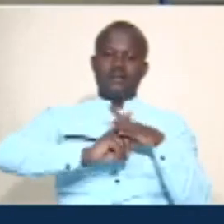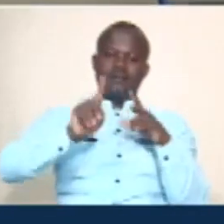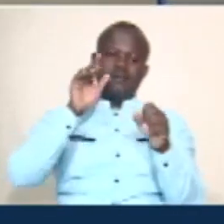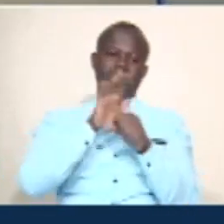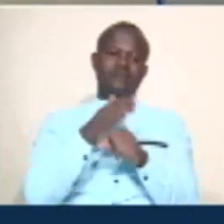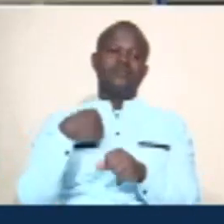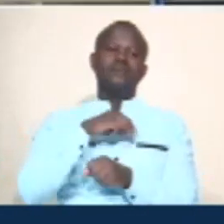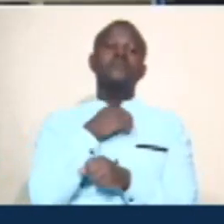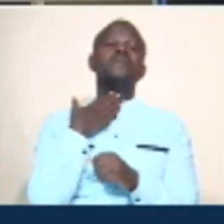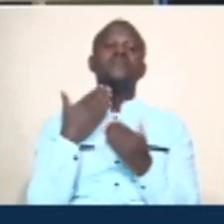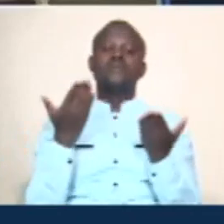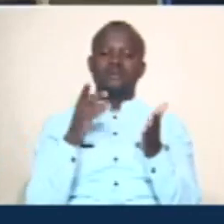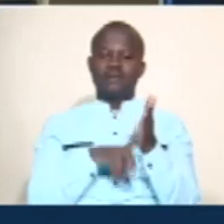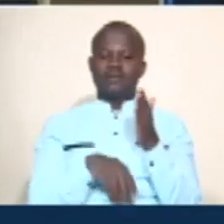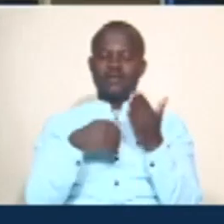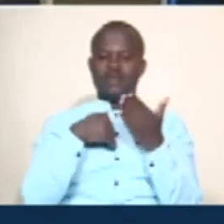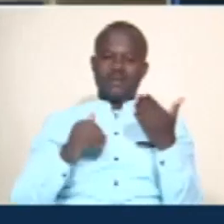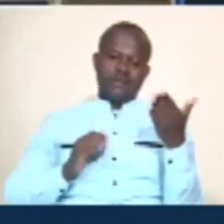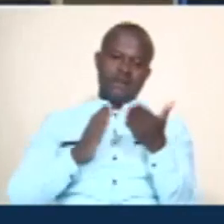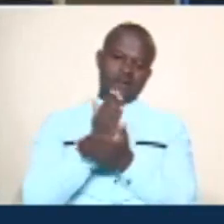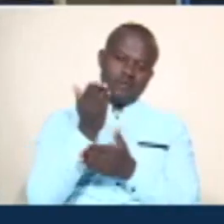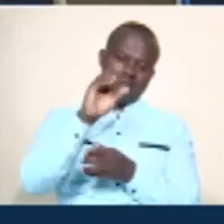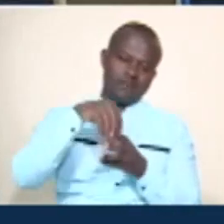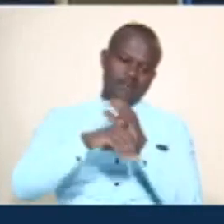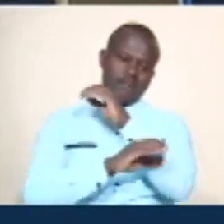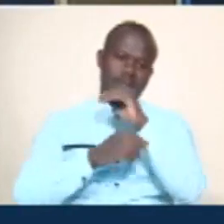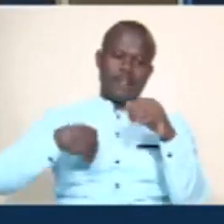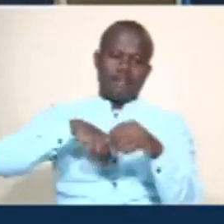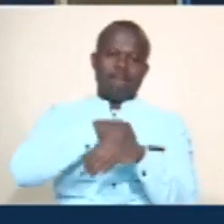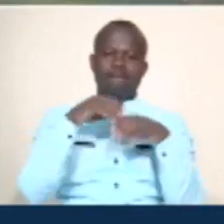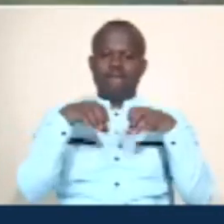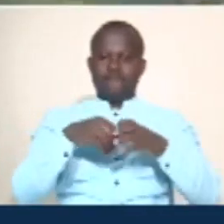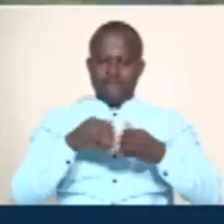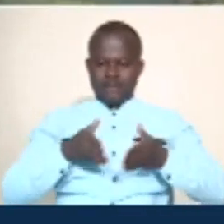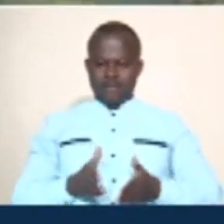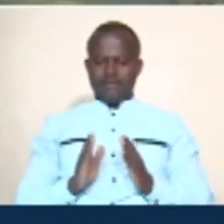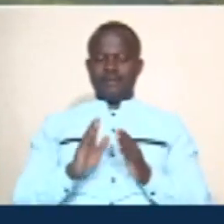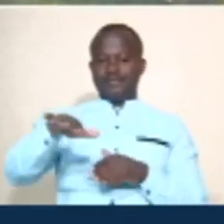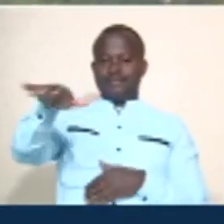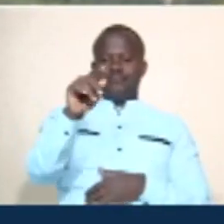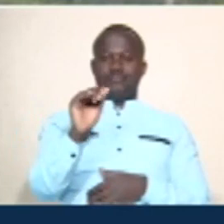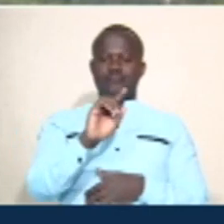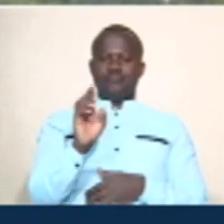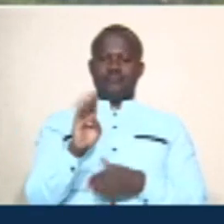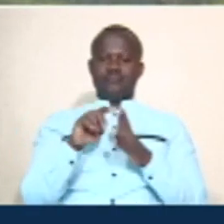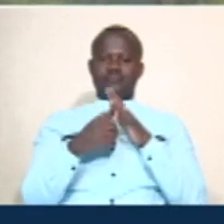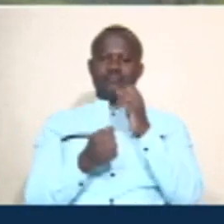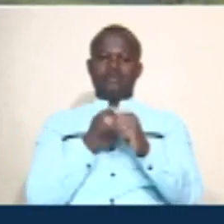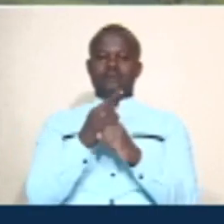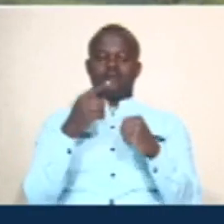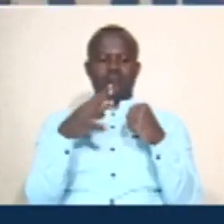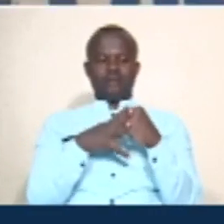Icyo twifuza ni uko twagira uburenganzira bwo gusubira mu gihugu cyacu cya Kongo cyatubyaye. Iyi nkambi ya Kiziba yashinzwe mu